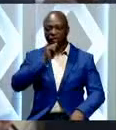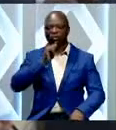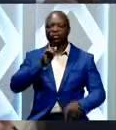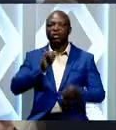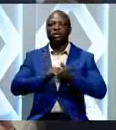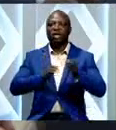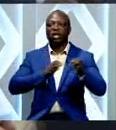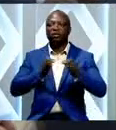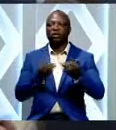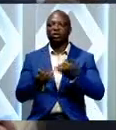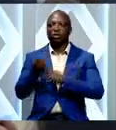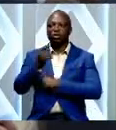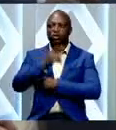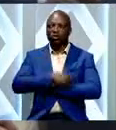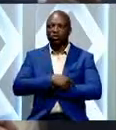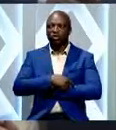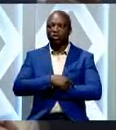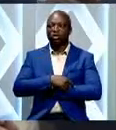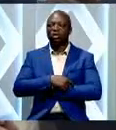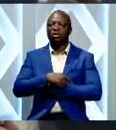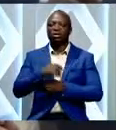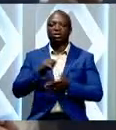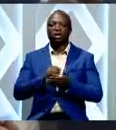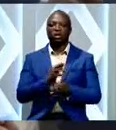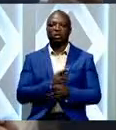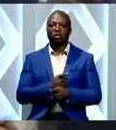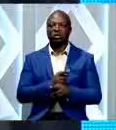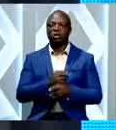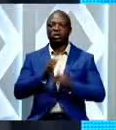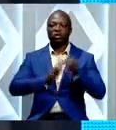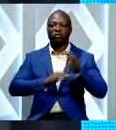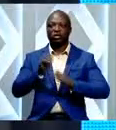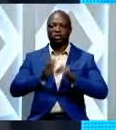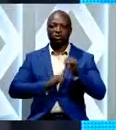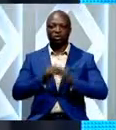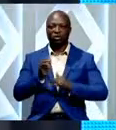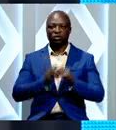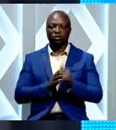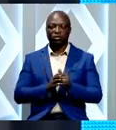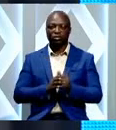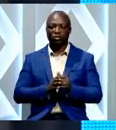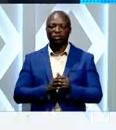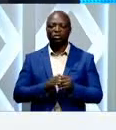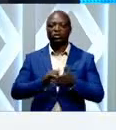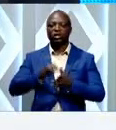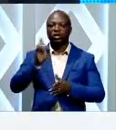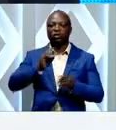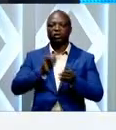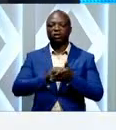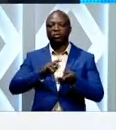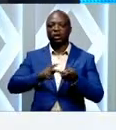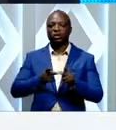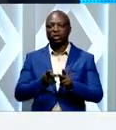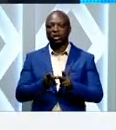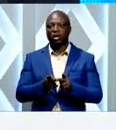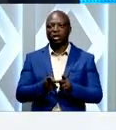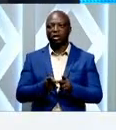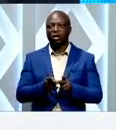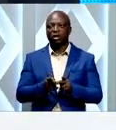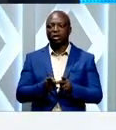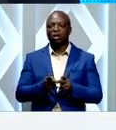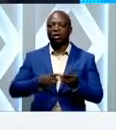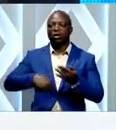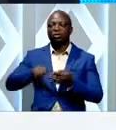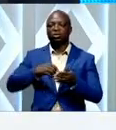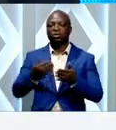explique aujourd'hui l'extrême résilience de ces infrastructures. C'est donc dans ce partenariat fécond autour